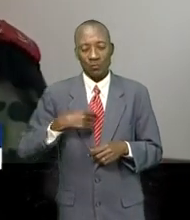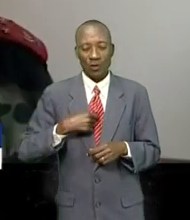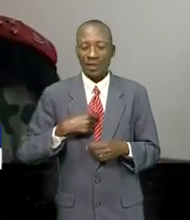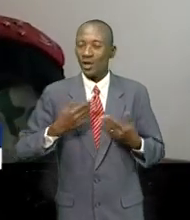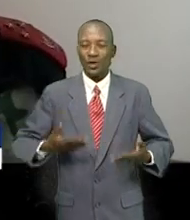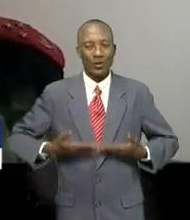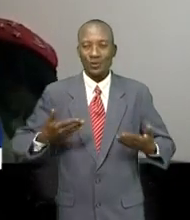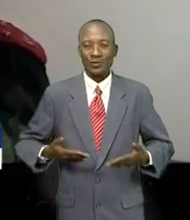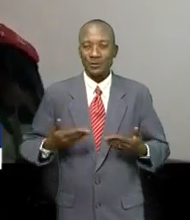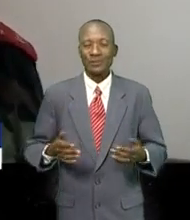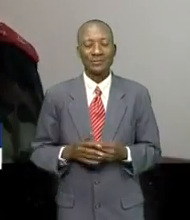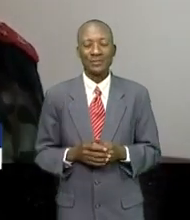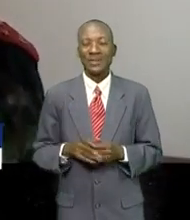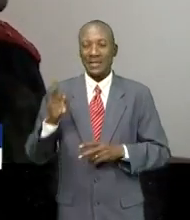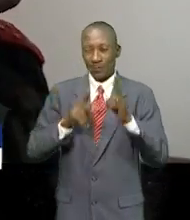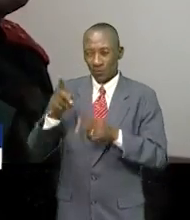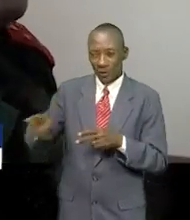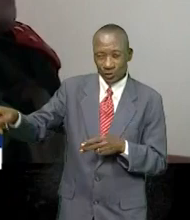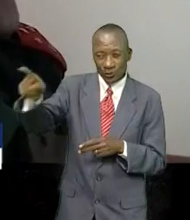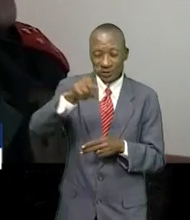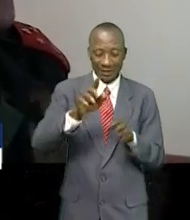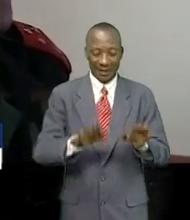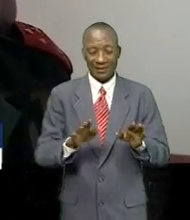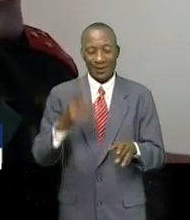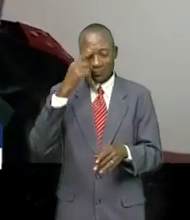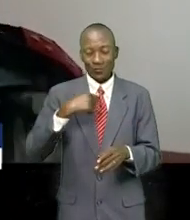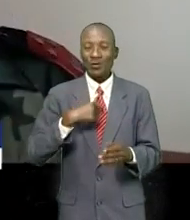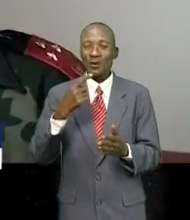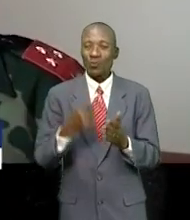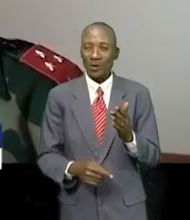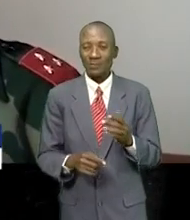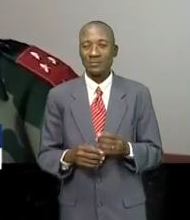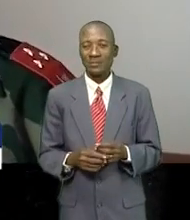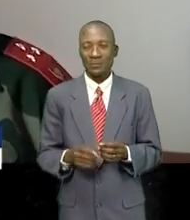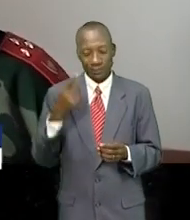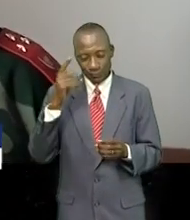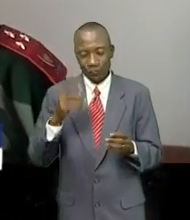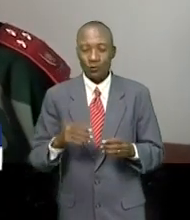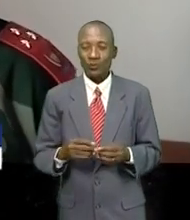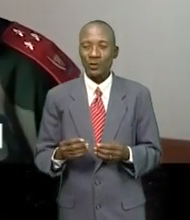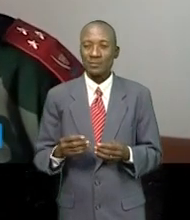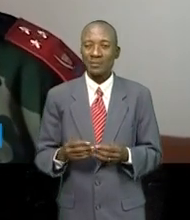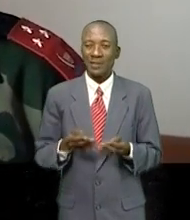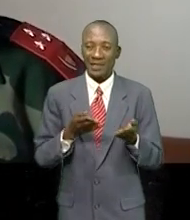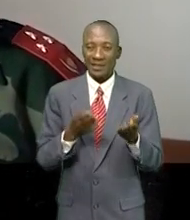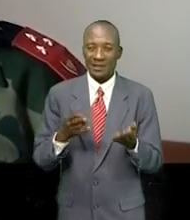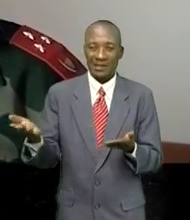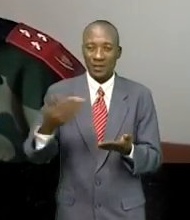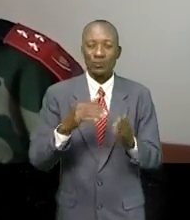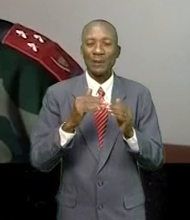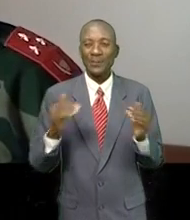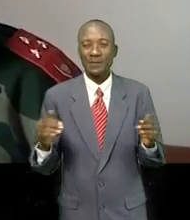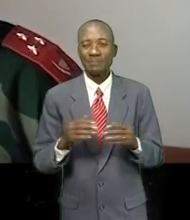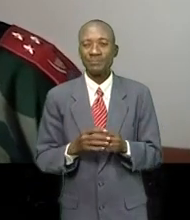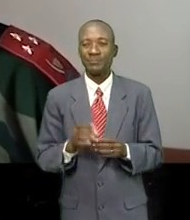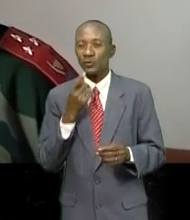la population peut attendre de moi? Voyez seulement comment ils se sont mobilisés ici. Le commandant suprême